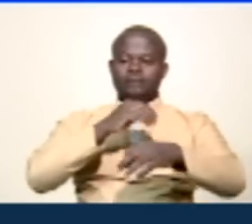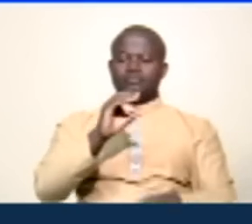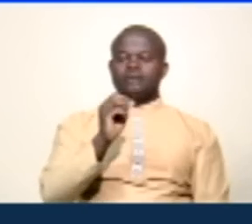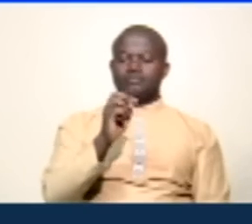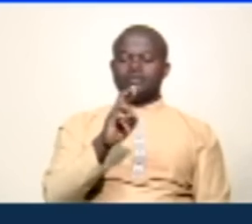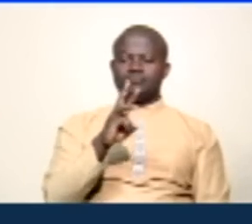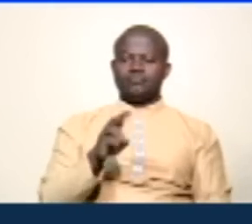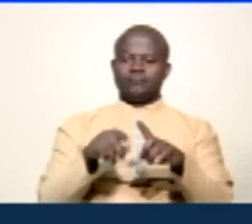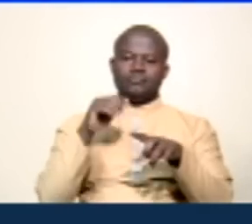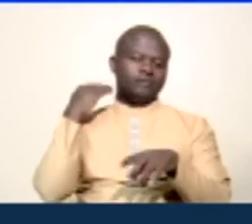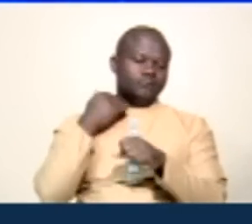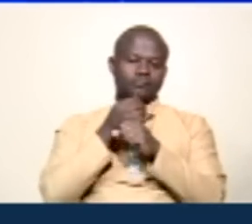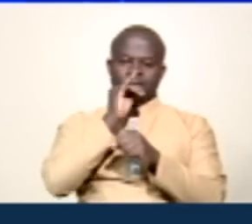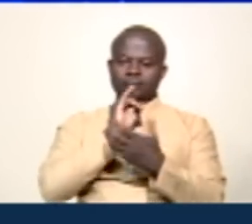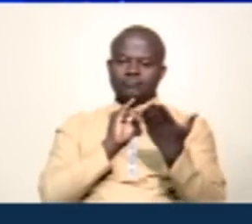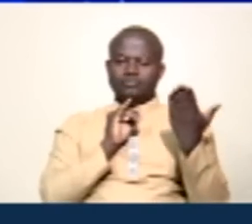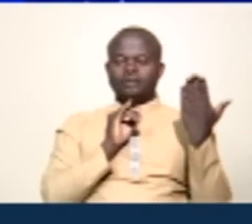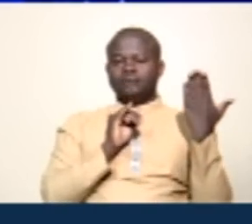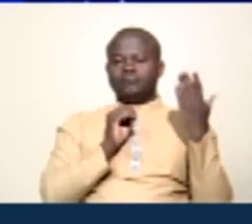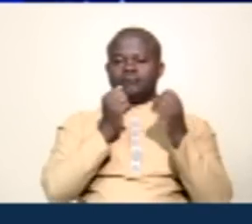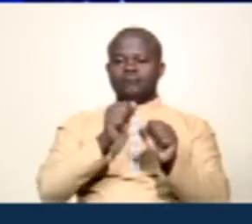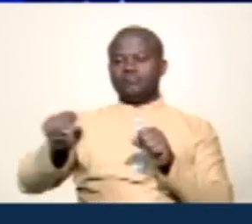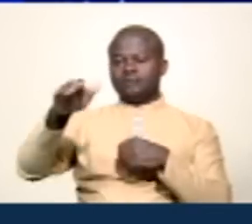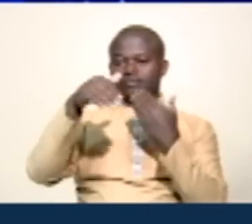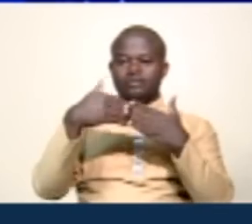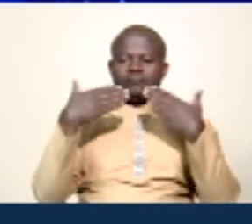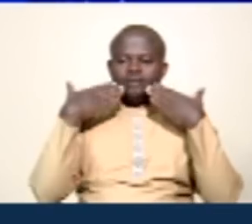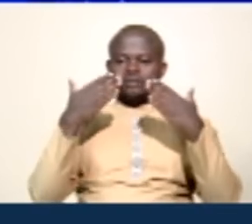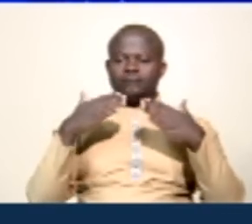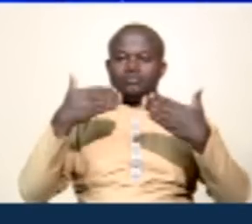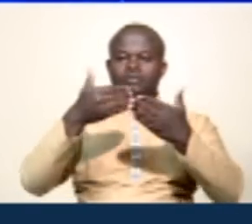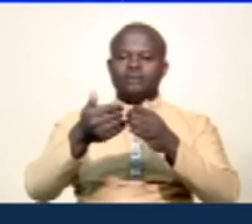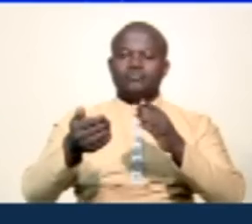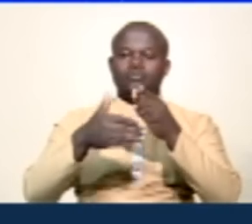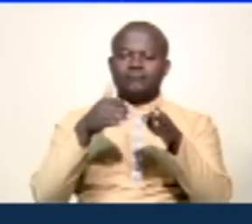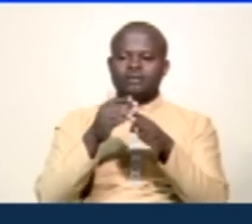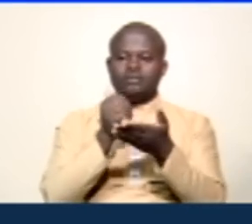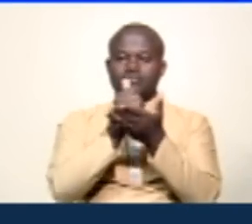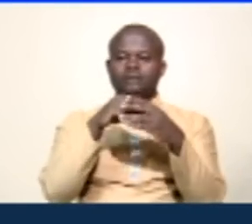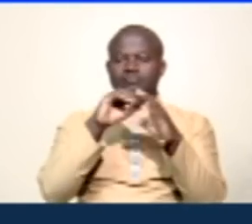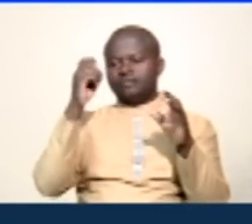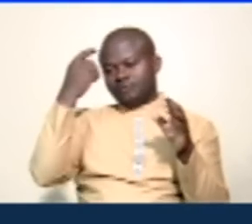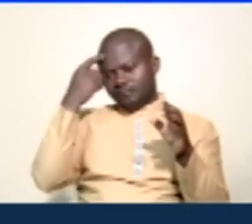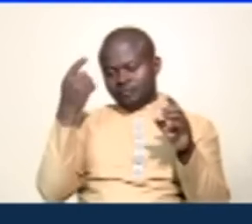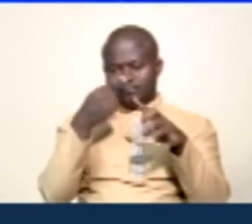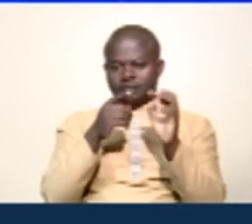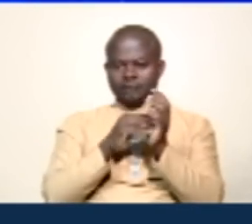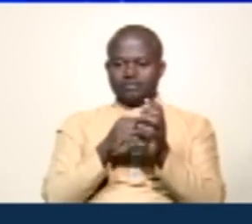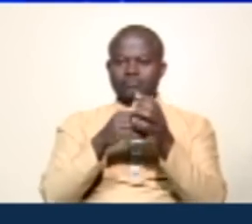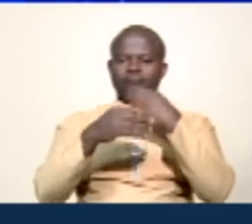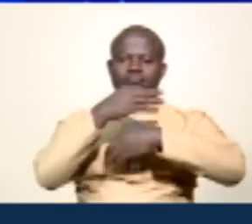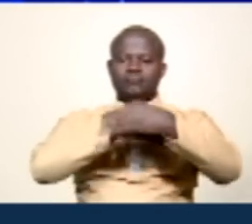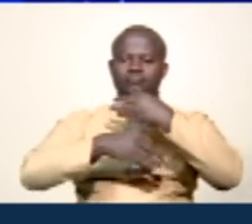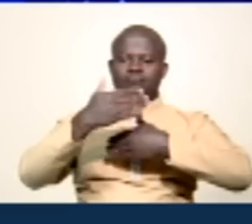Simerwa bishwe muri Jenoside yakorewe Abatutsi, abahorokokeye barashima aho bageze biyubaka babifashijwemo na leta ndetse n'uru ruganda